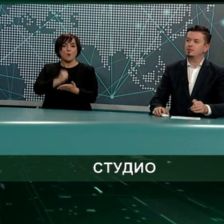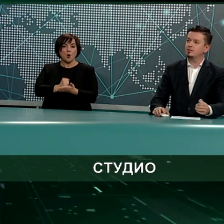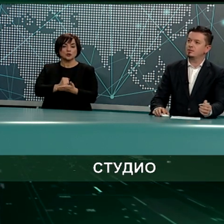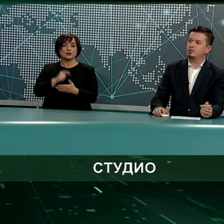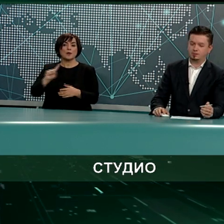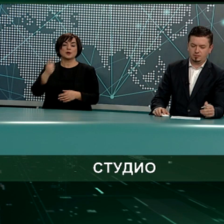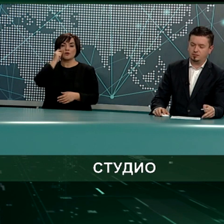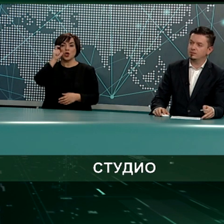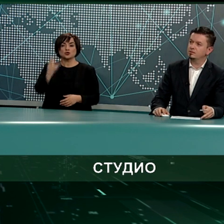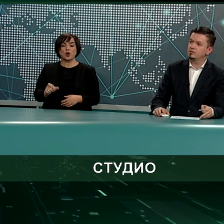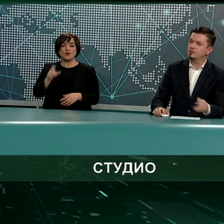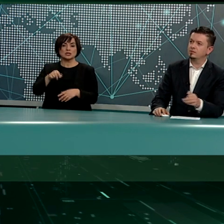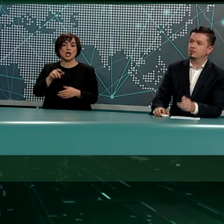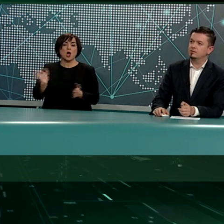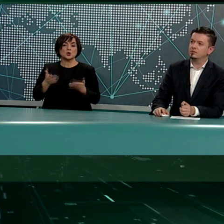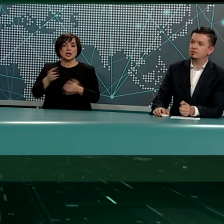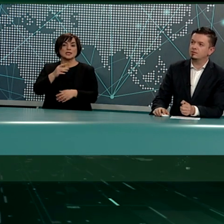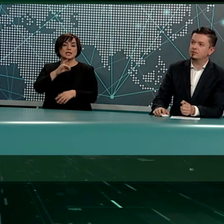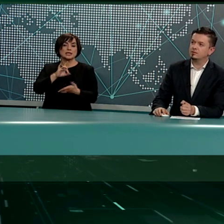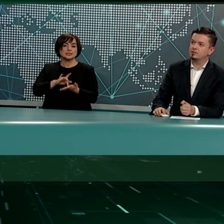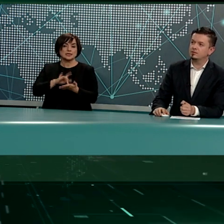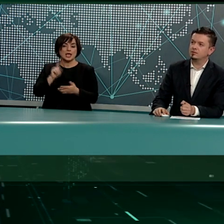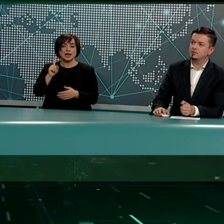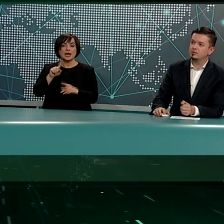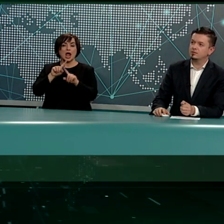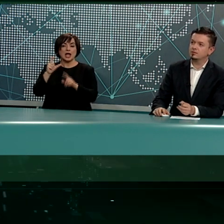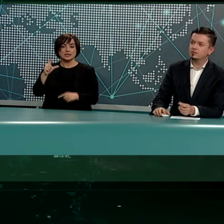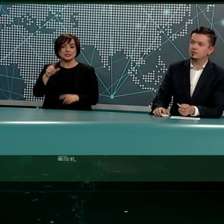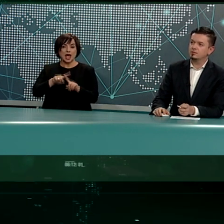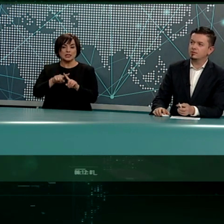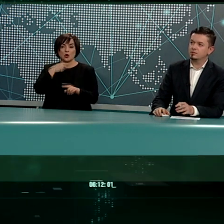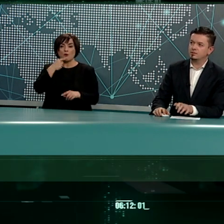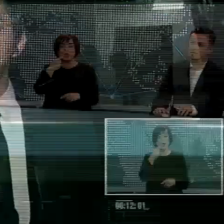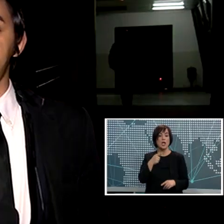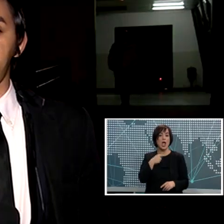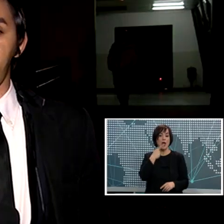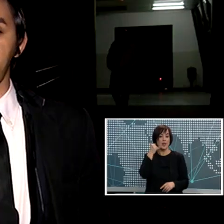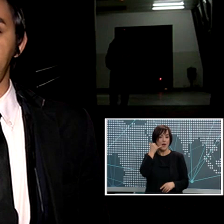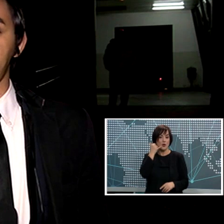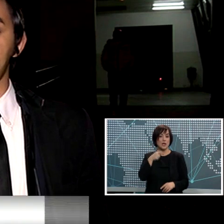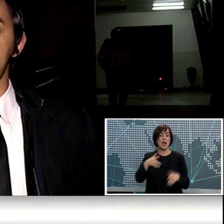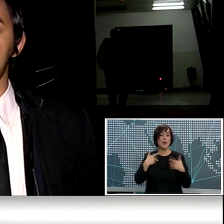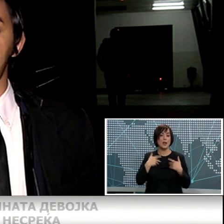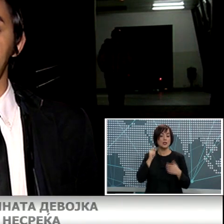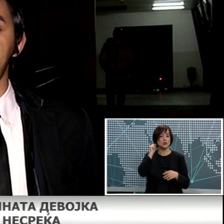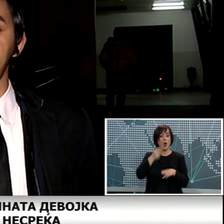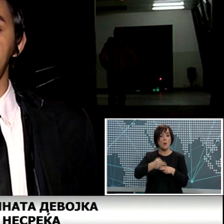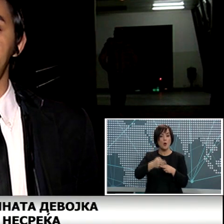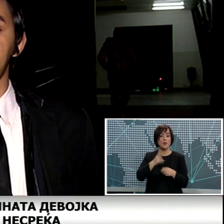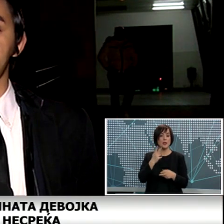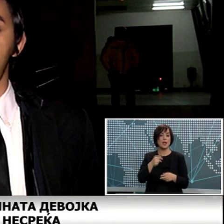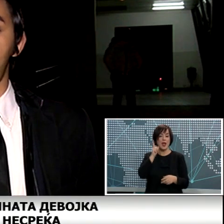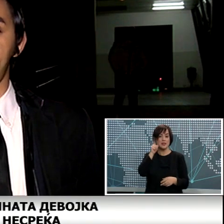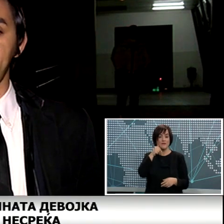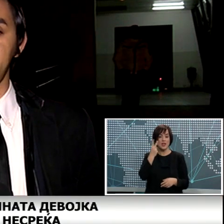и првиот човек на ургентниот центар доктор Илир Хасани, кој во телефонски разговор изјави дека кај младата пациентка биле направени